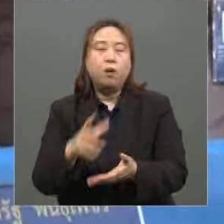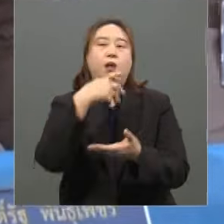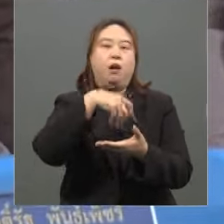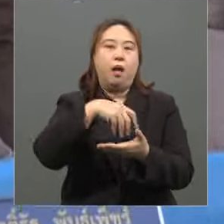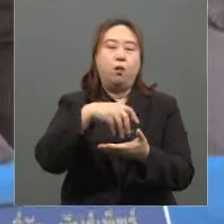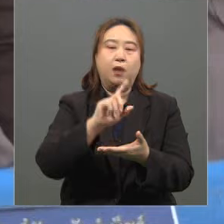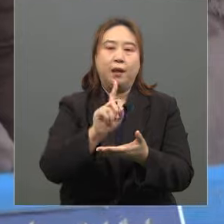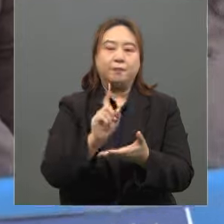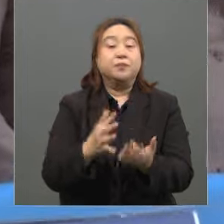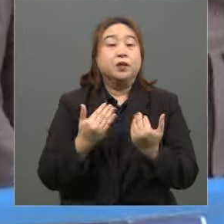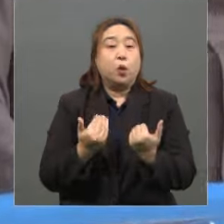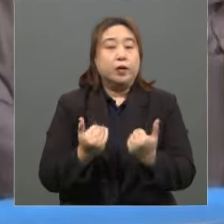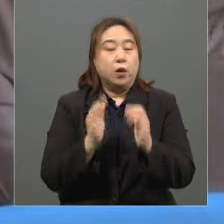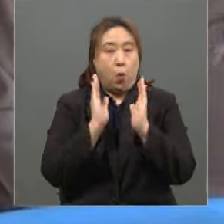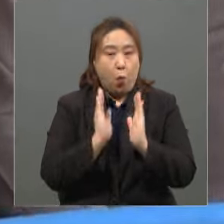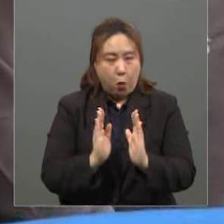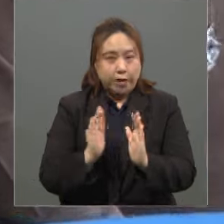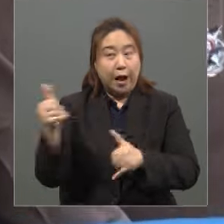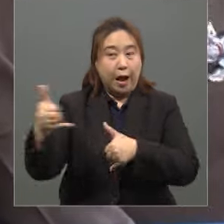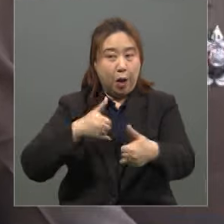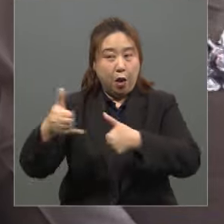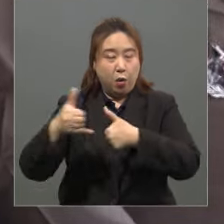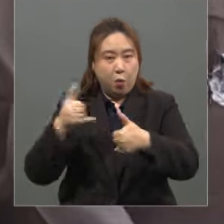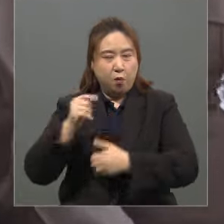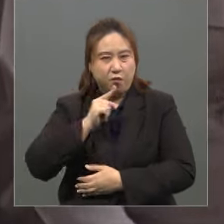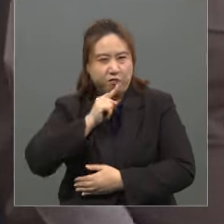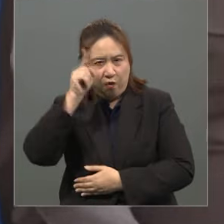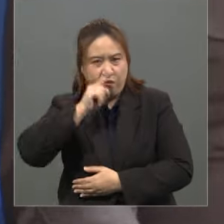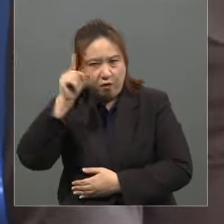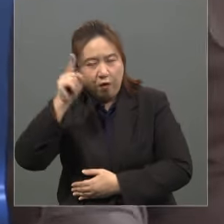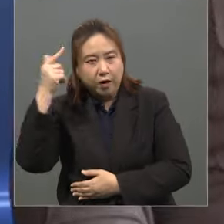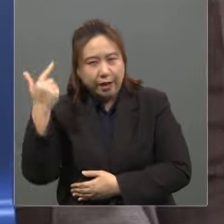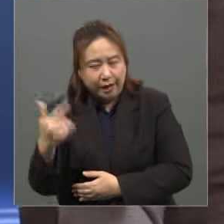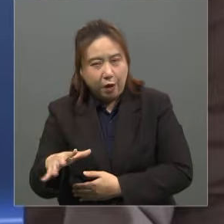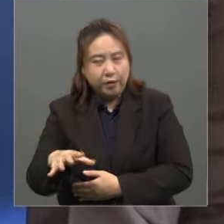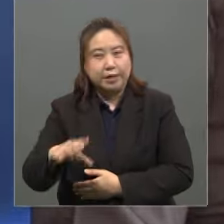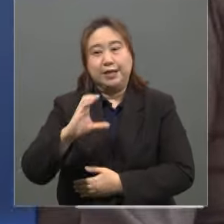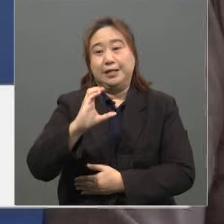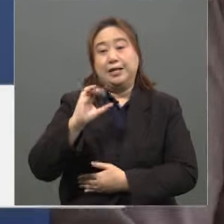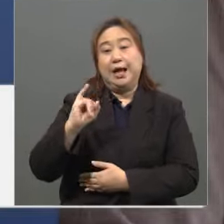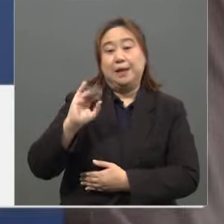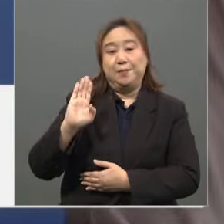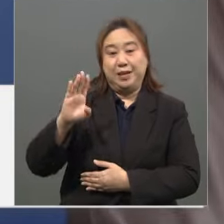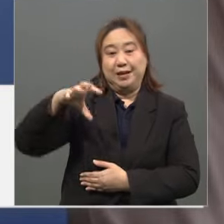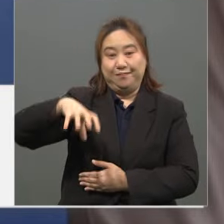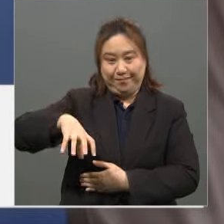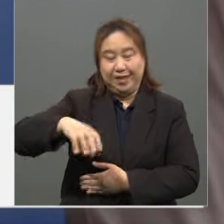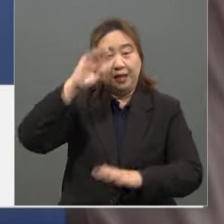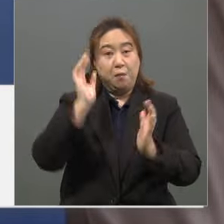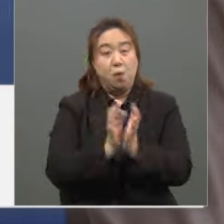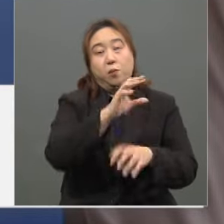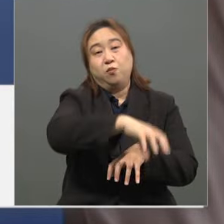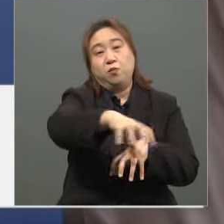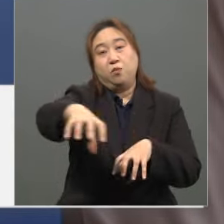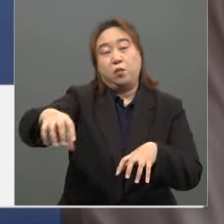าขณะนี้มีผู้เสียหายเข้ามาแจ้งความค่ะที่ศูนย์รับแจ้งความกองบัญชาการตำรวจสอบสวนกลางและสถานีตำรวจท้องที่ทั่วประเทศ